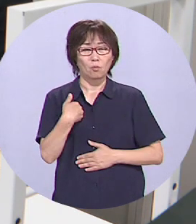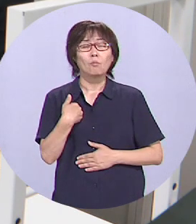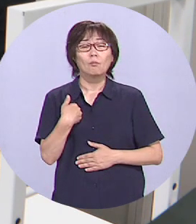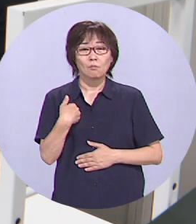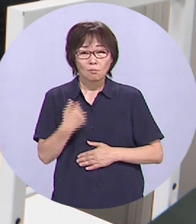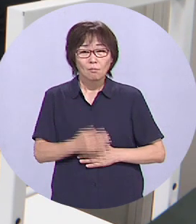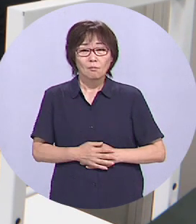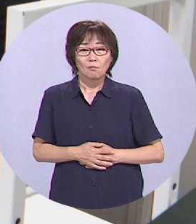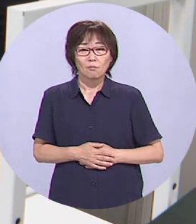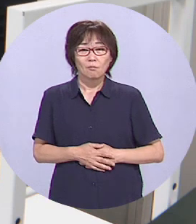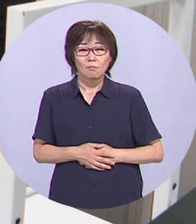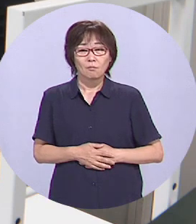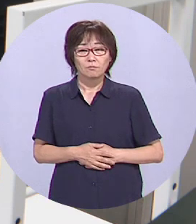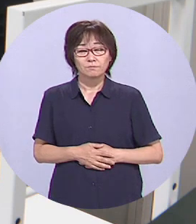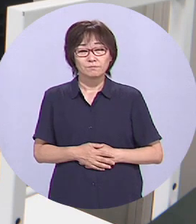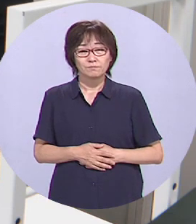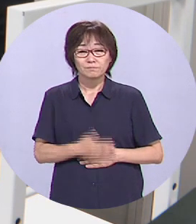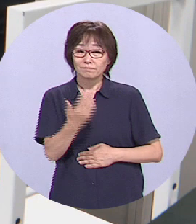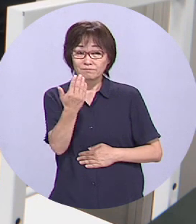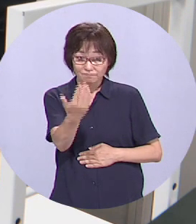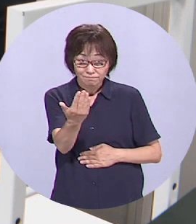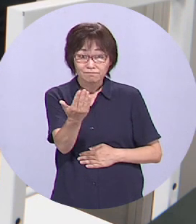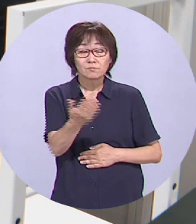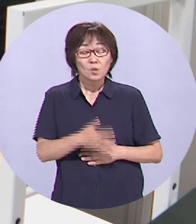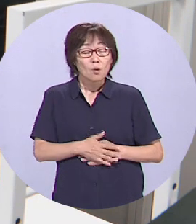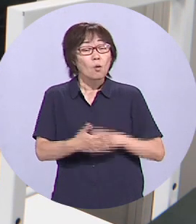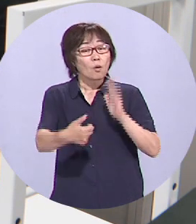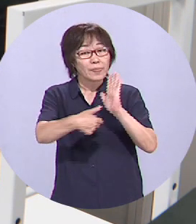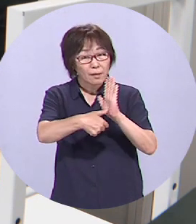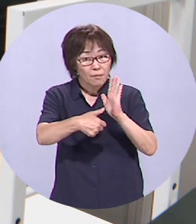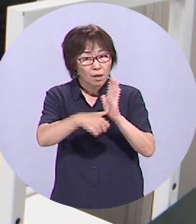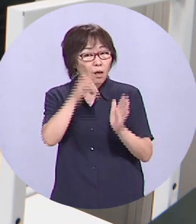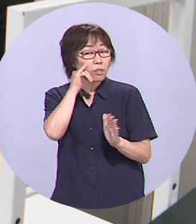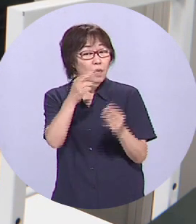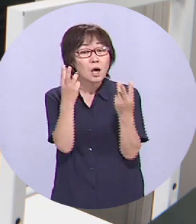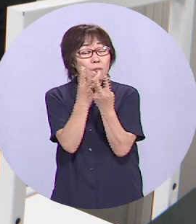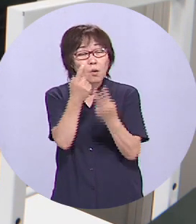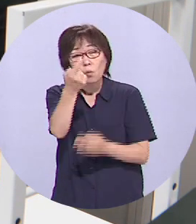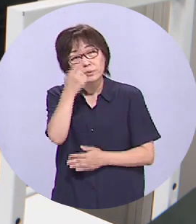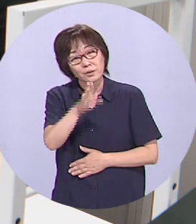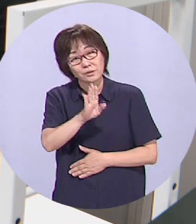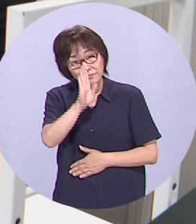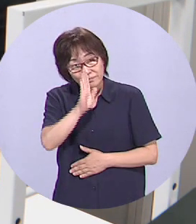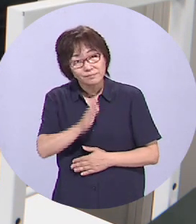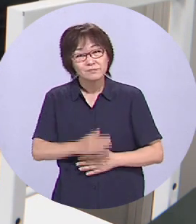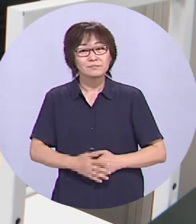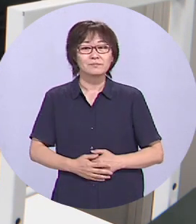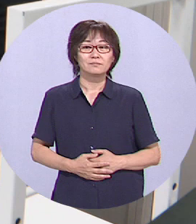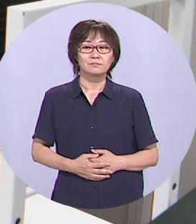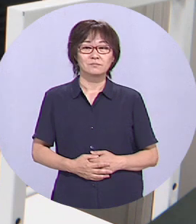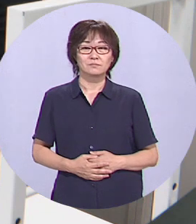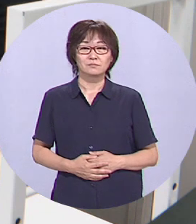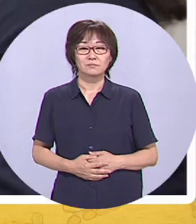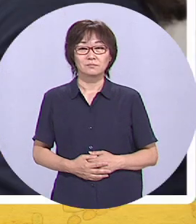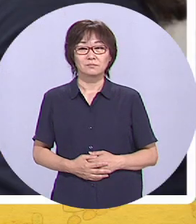。通報者の方のお名前と電話番号を教えていただいてもよろしいでしょうか。